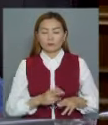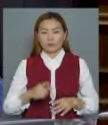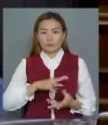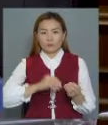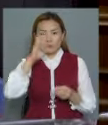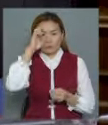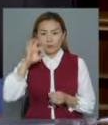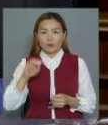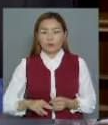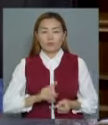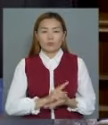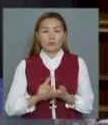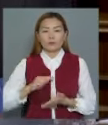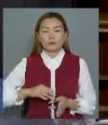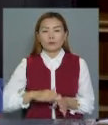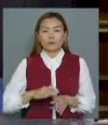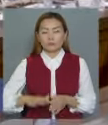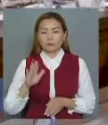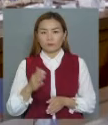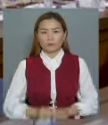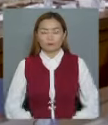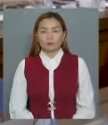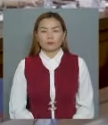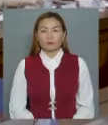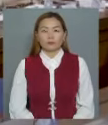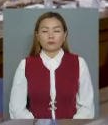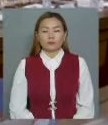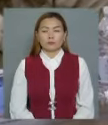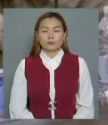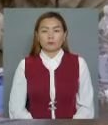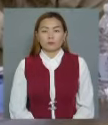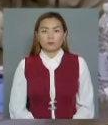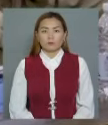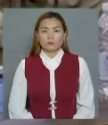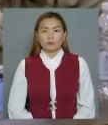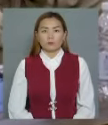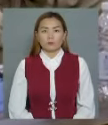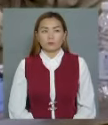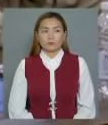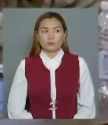мемлекет тарапынан тиісті жұмыстар атқарыла береді. Орынгүл Қалмырза, Айбек Халымов.